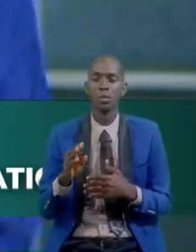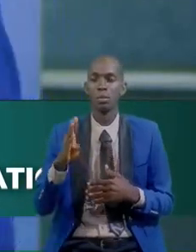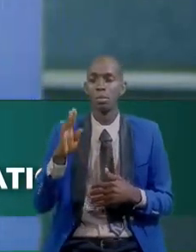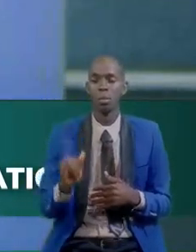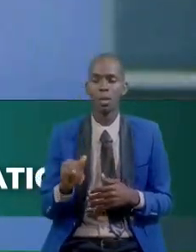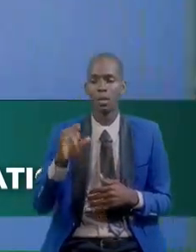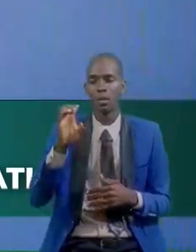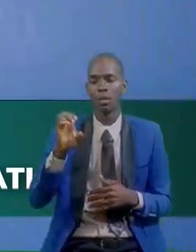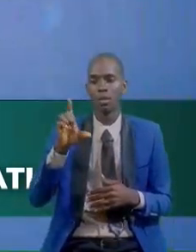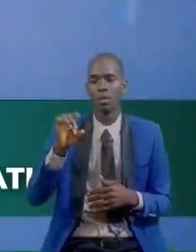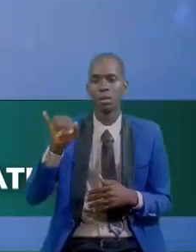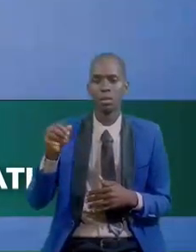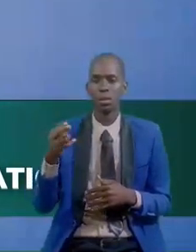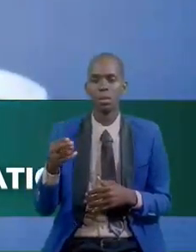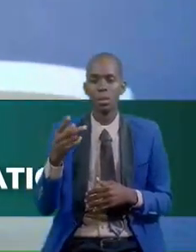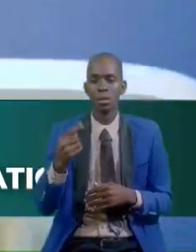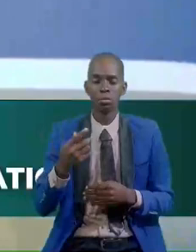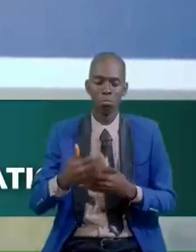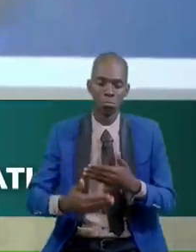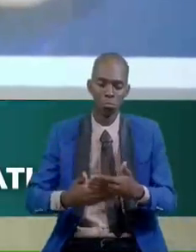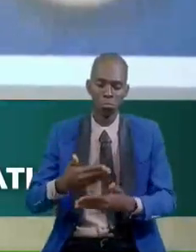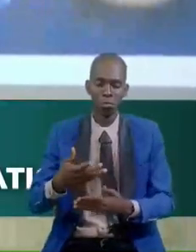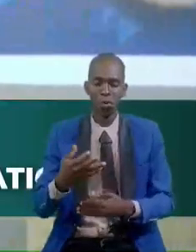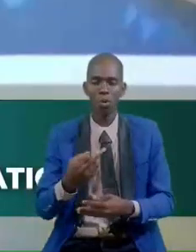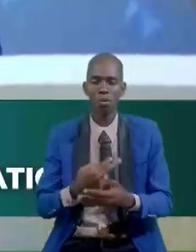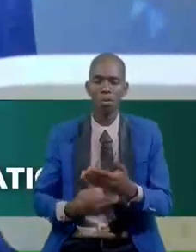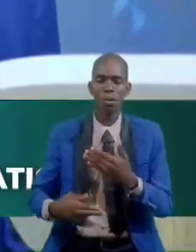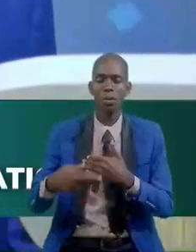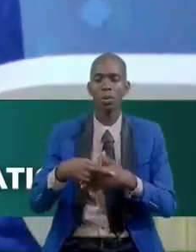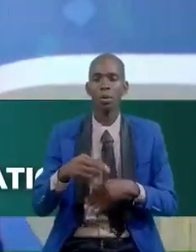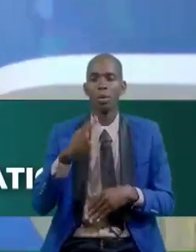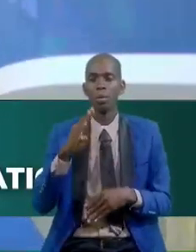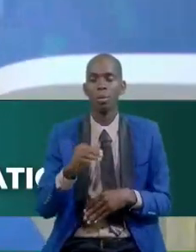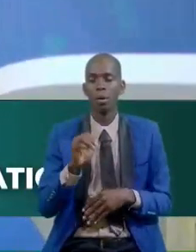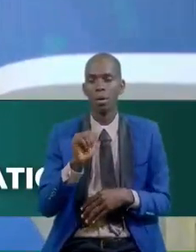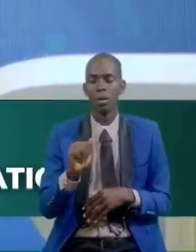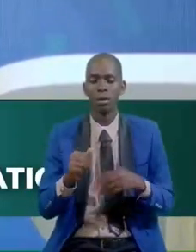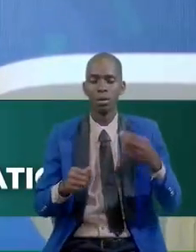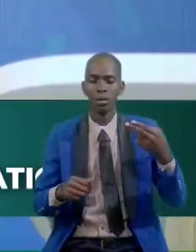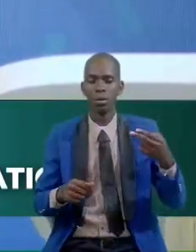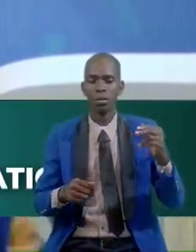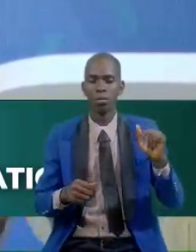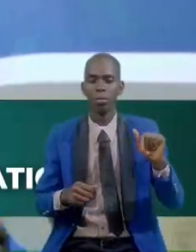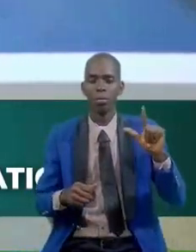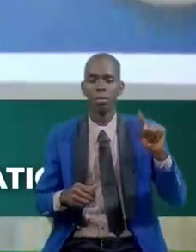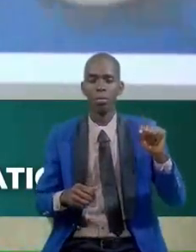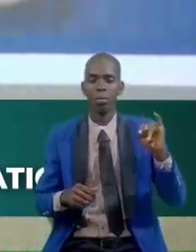que Élie a mis en place, le processus de restauration d'une nation chancelante.